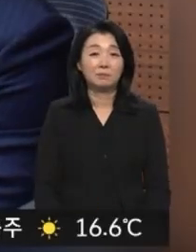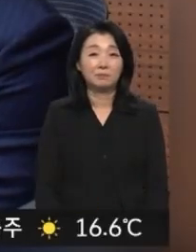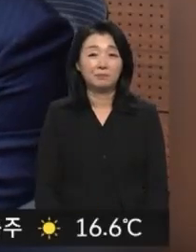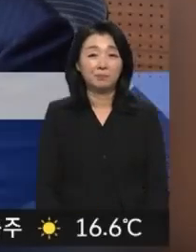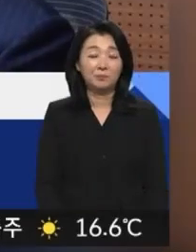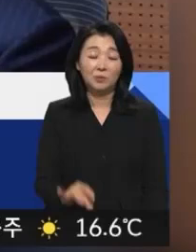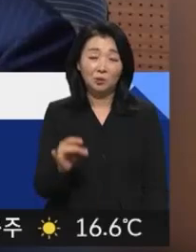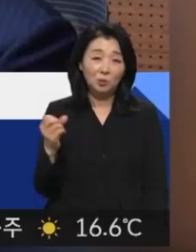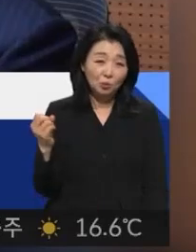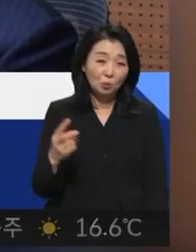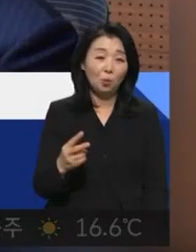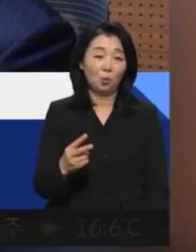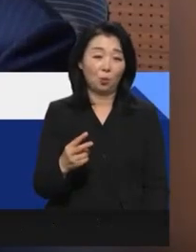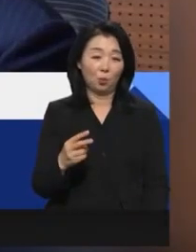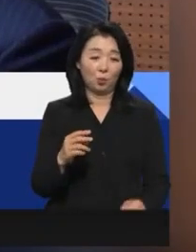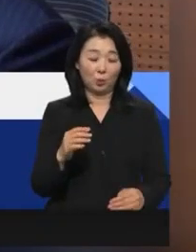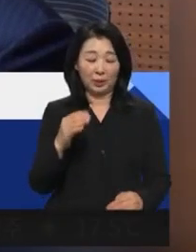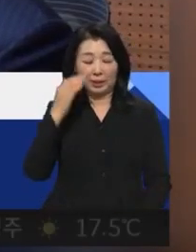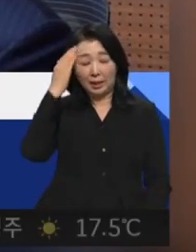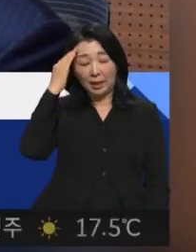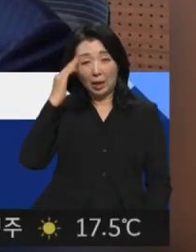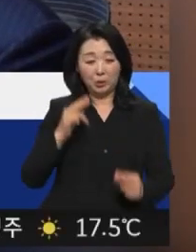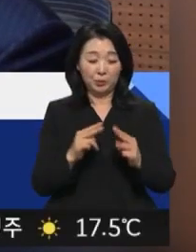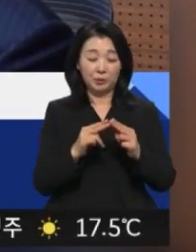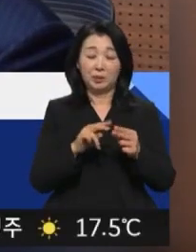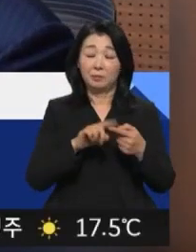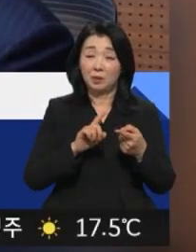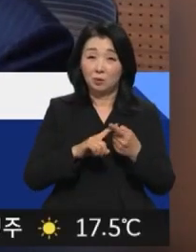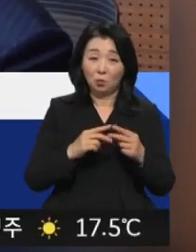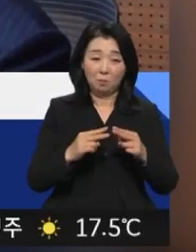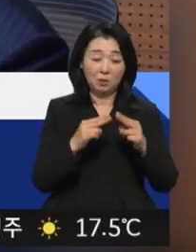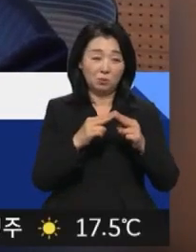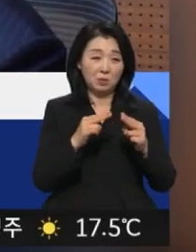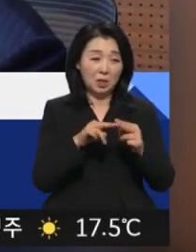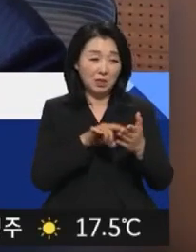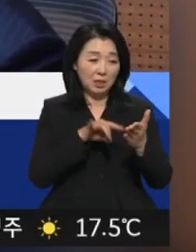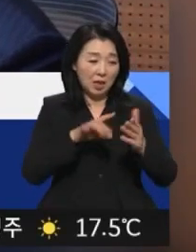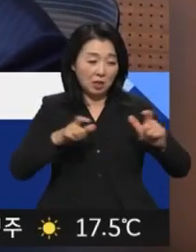처음에는 사실 반도체 세액 공제를 대폭 늘리는 안에 대해서 네. 민주당이